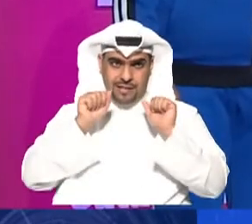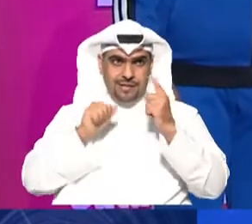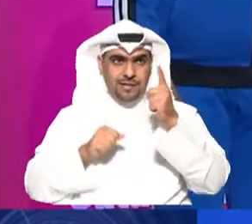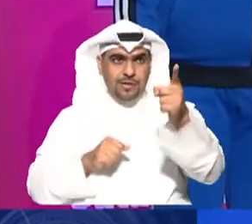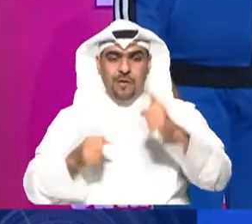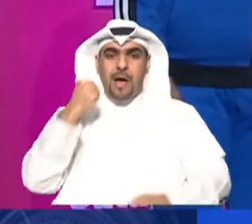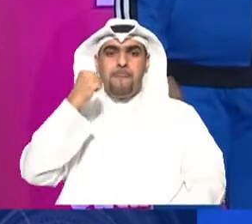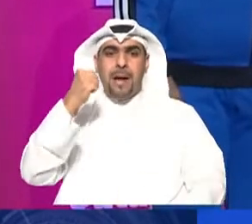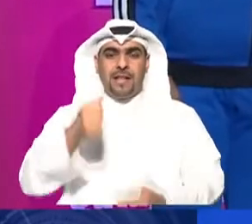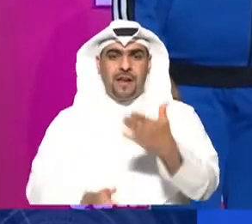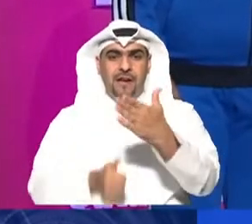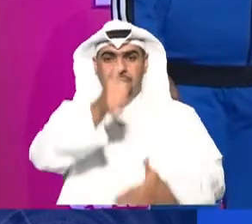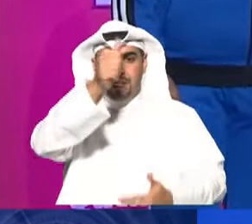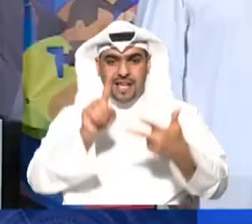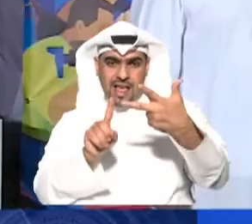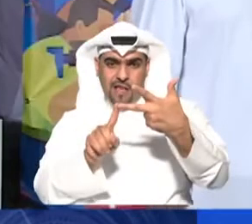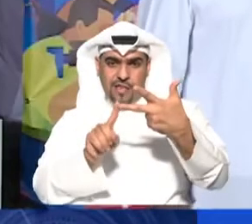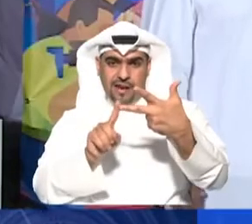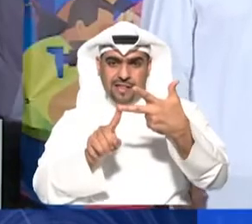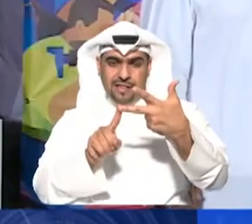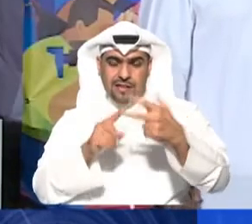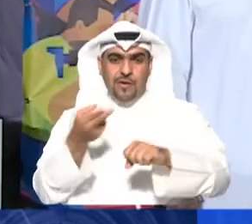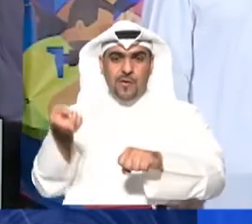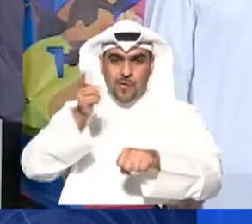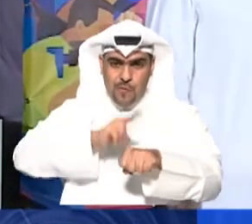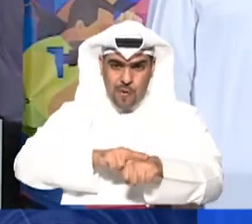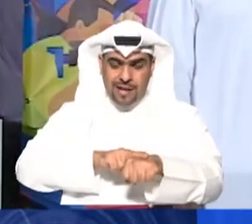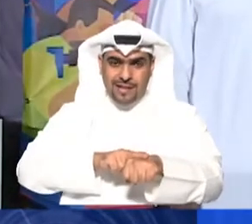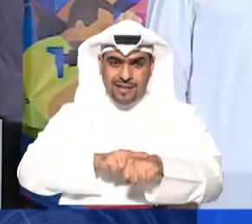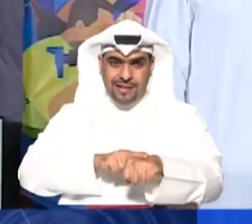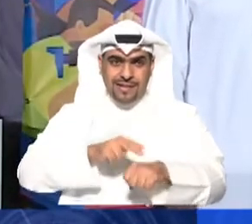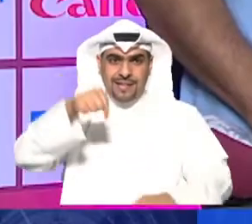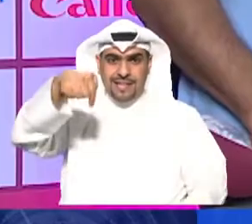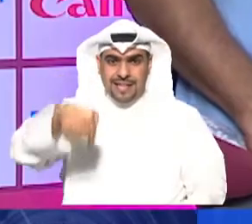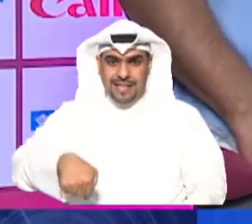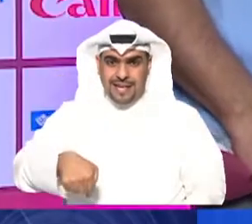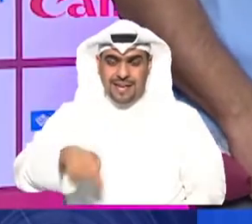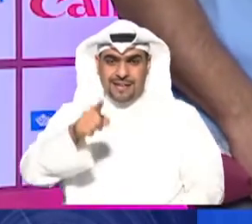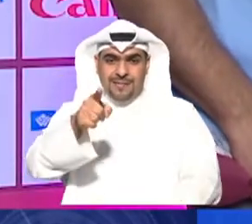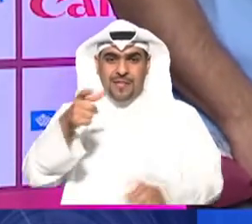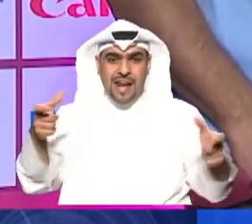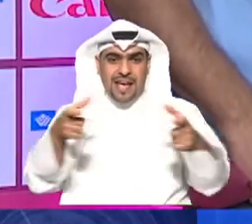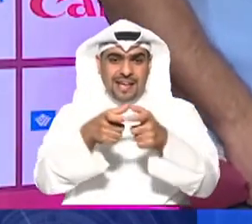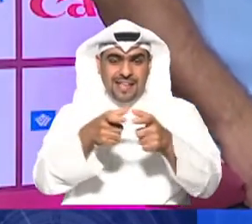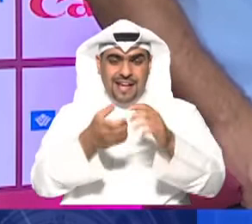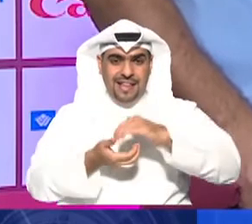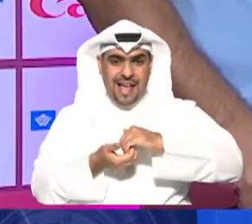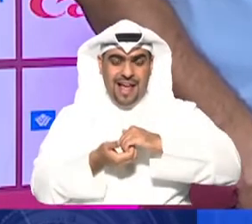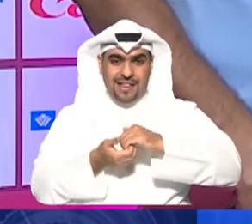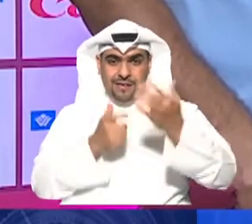التأهل الثالث لأزرق الرماية، وتأمل البعثة الكويتية في الدوحة إلى إضافة بطاقة